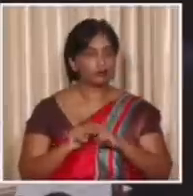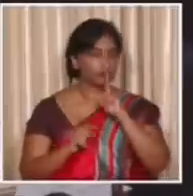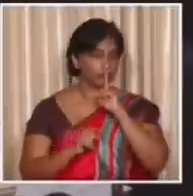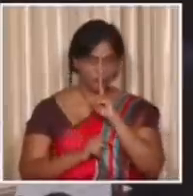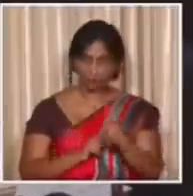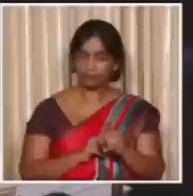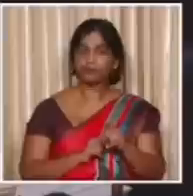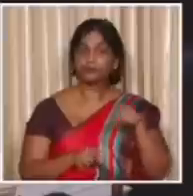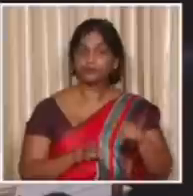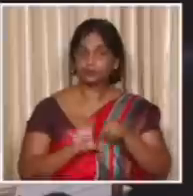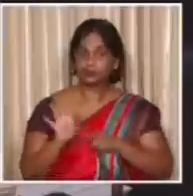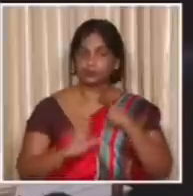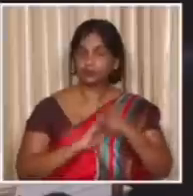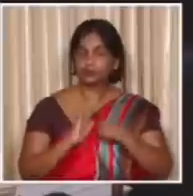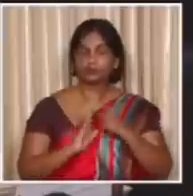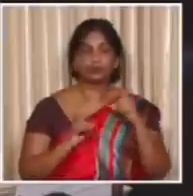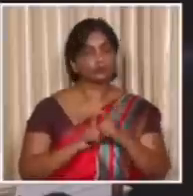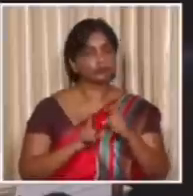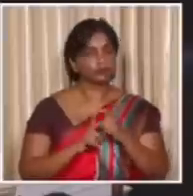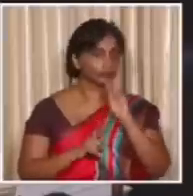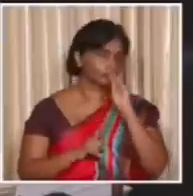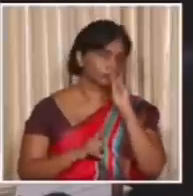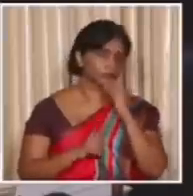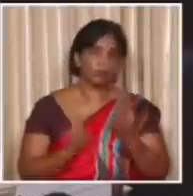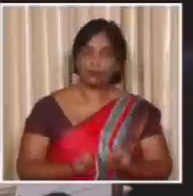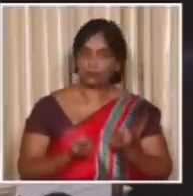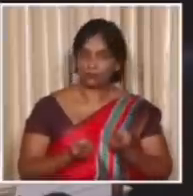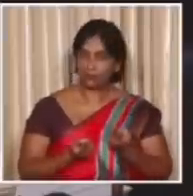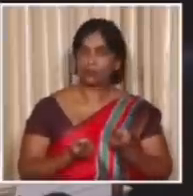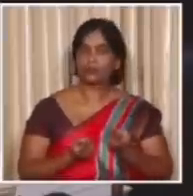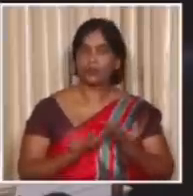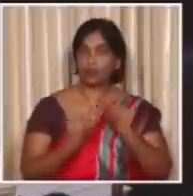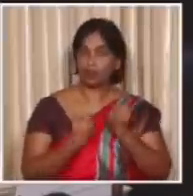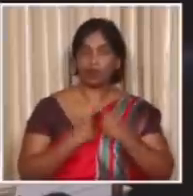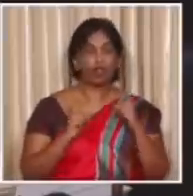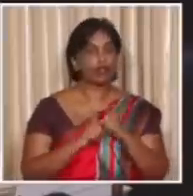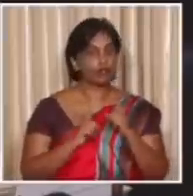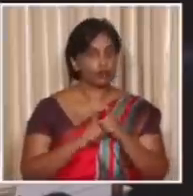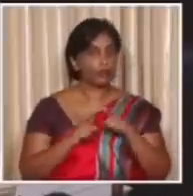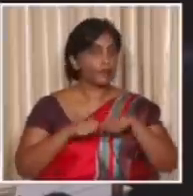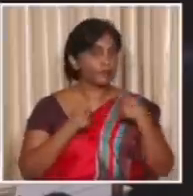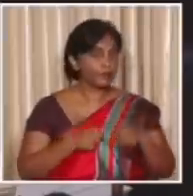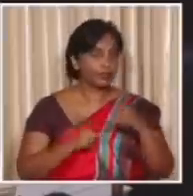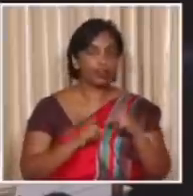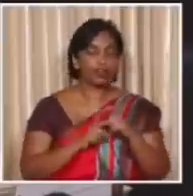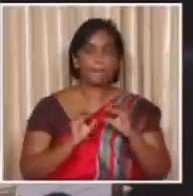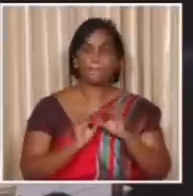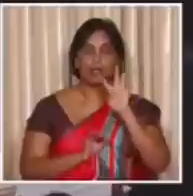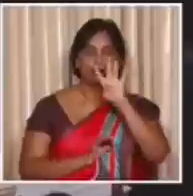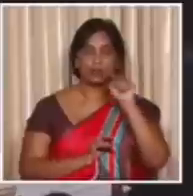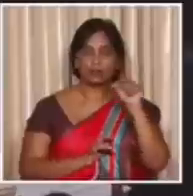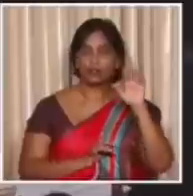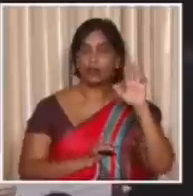කරනෝ මේ අවුරුද්දේ අපේ රටේ ඩොලර් ප්‍රමාණය හිගය අපිට ලැබෙන ඩොලර් වියදම් කිරීම සඳහා ඩොලර් බිලියන